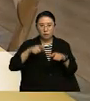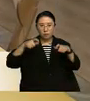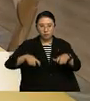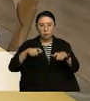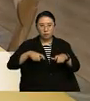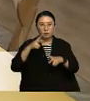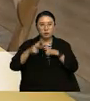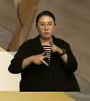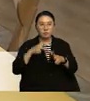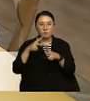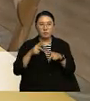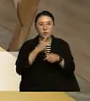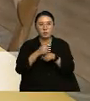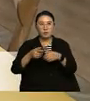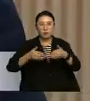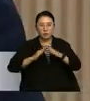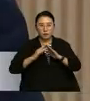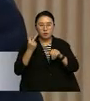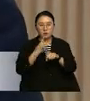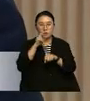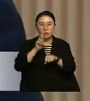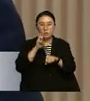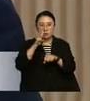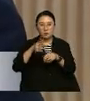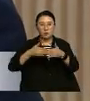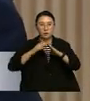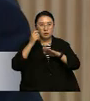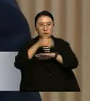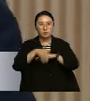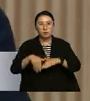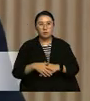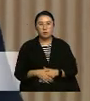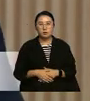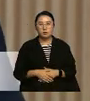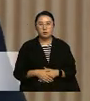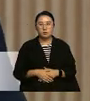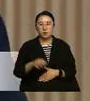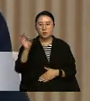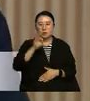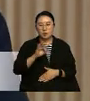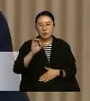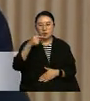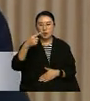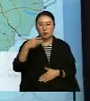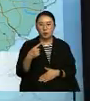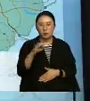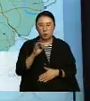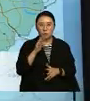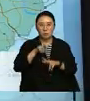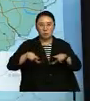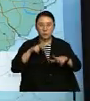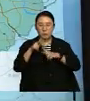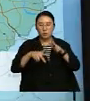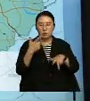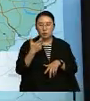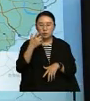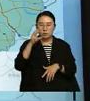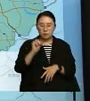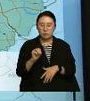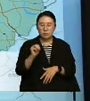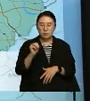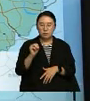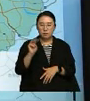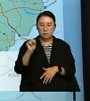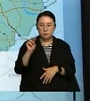조성하는 사업으로 내년 착공에 2023년 준공 계획입니다 연천 은 통 일반산업단지 는 60만 제곱미터 부지에